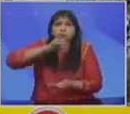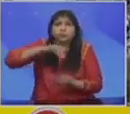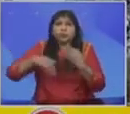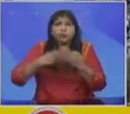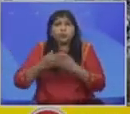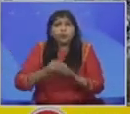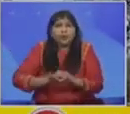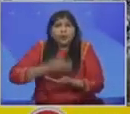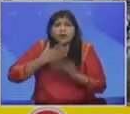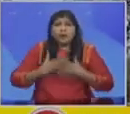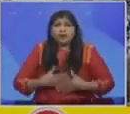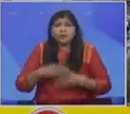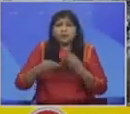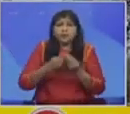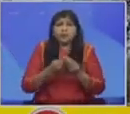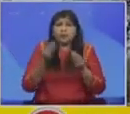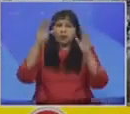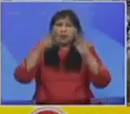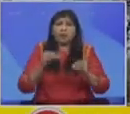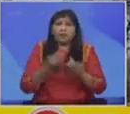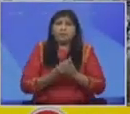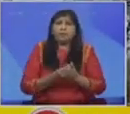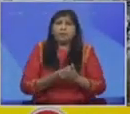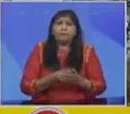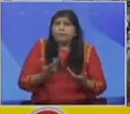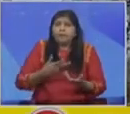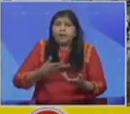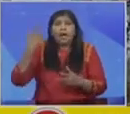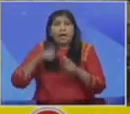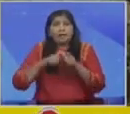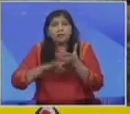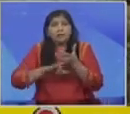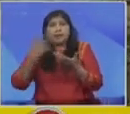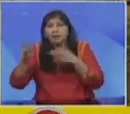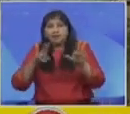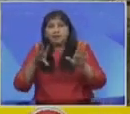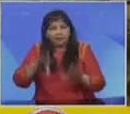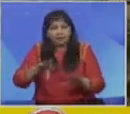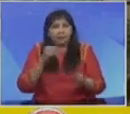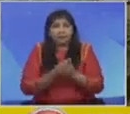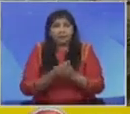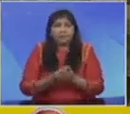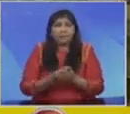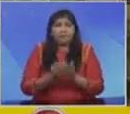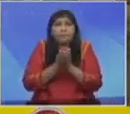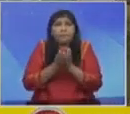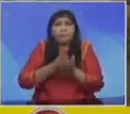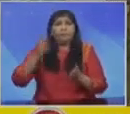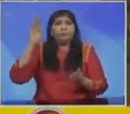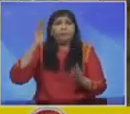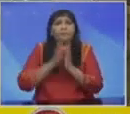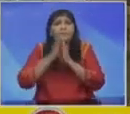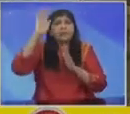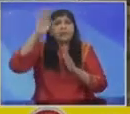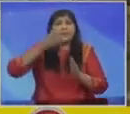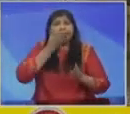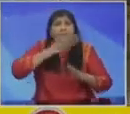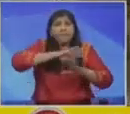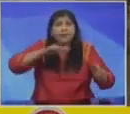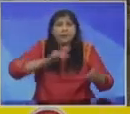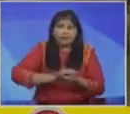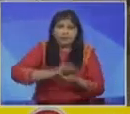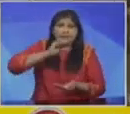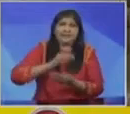में कछुओं की सबसे अधिक प्रजातियां पाई जाती हैं। मंदिरों के ये तालाब कछुओं के